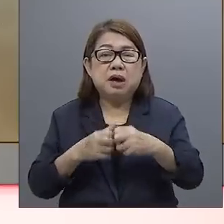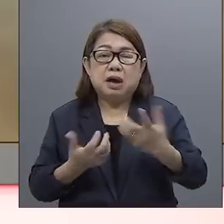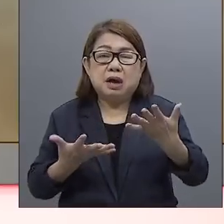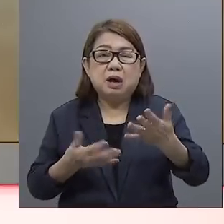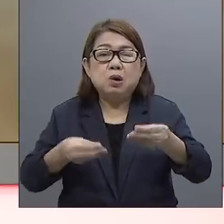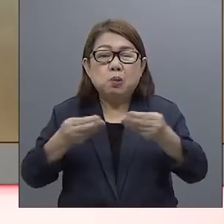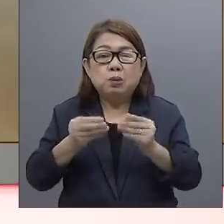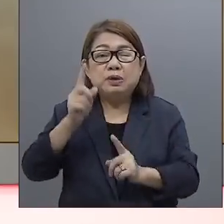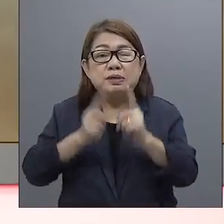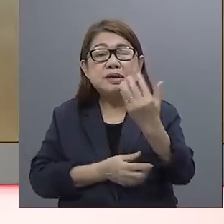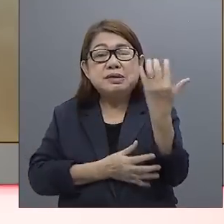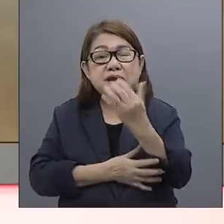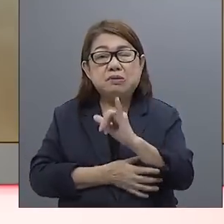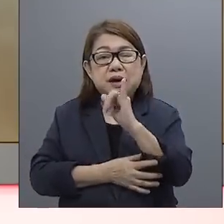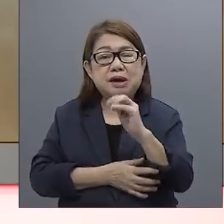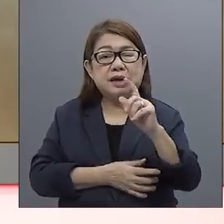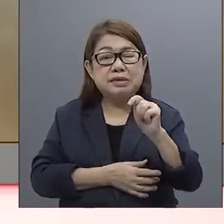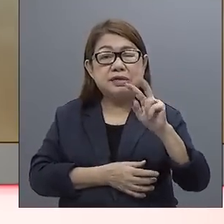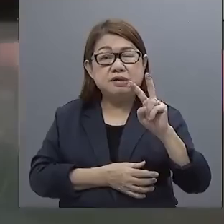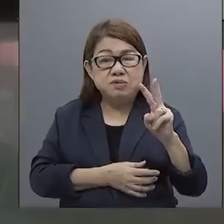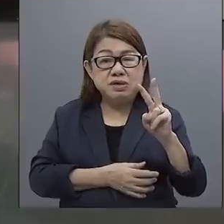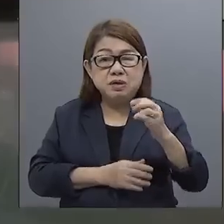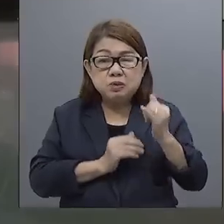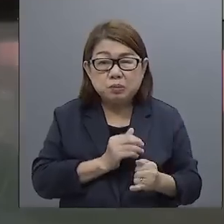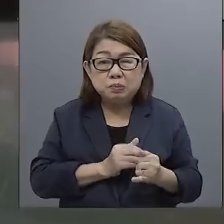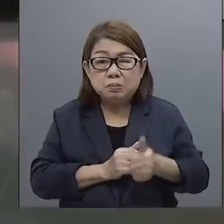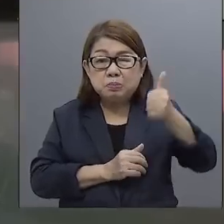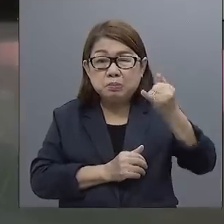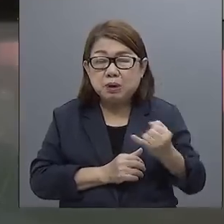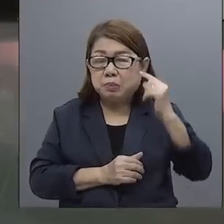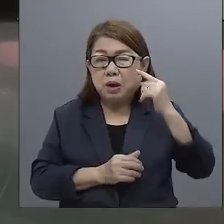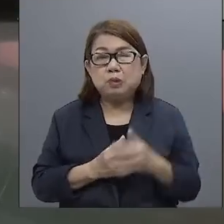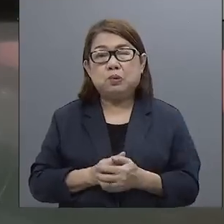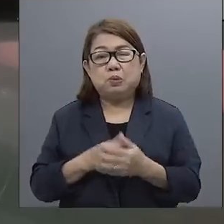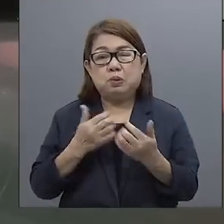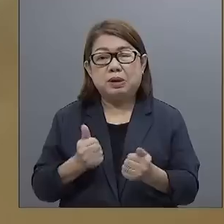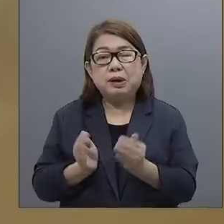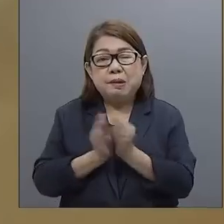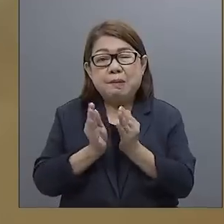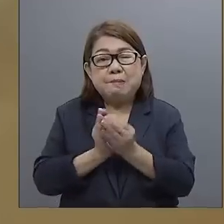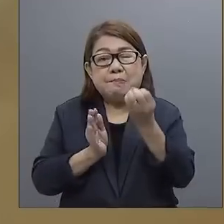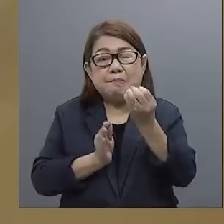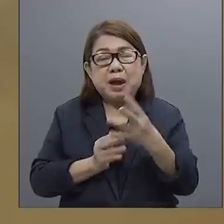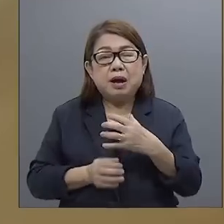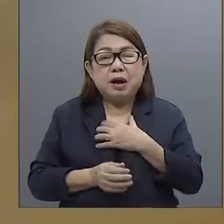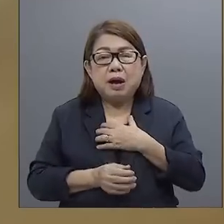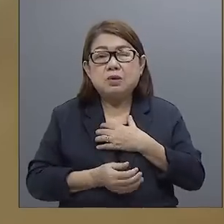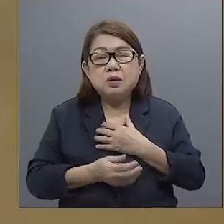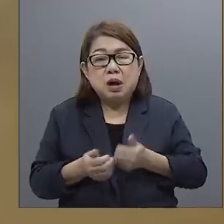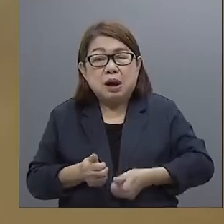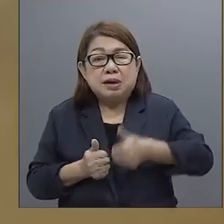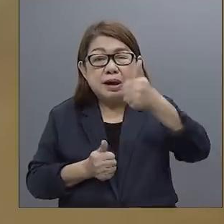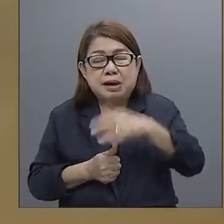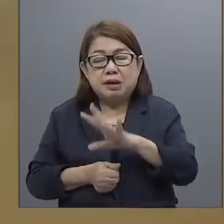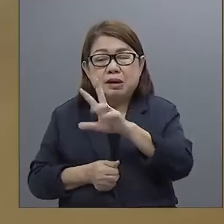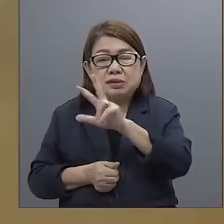องหุ้น ITV จะปิดฉากแบบไหนค่ะและแน่นอนค่ะว่าการรวมกันด้วยเสียงมากๆเพื่อปิดสวิตสว.นั่นคือธ